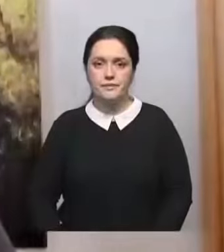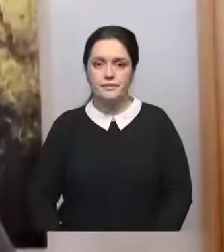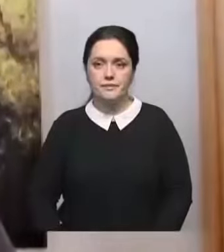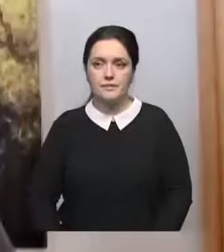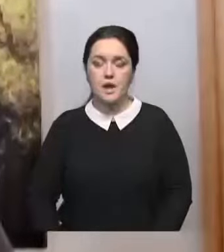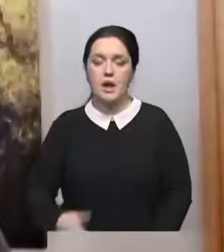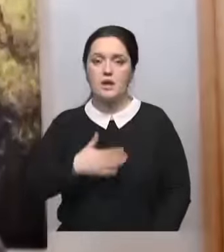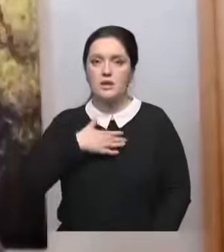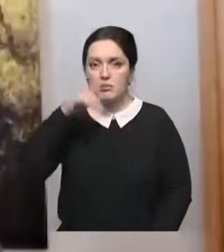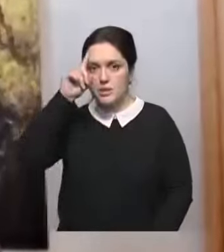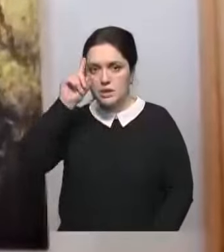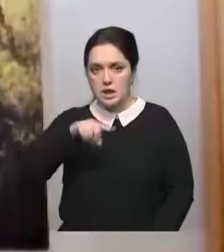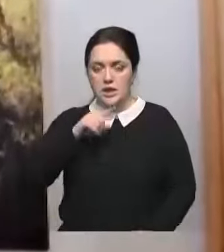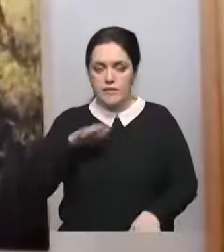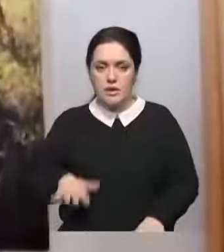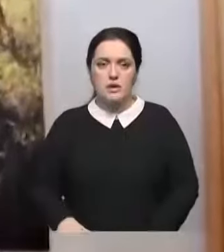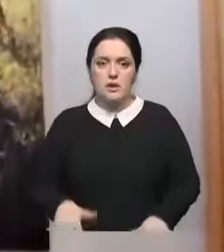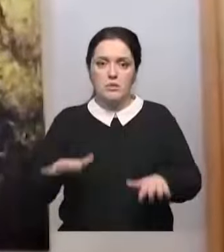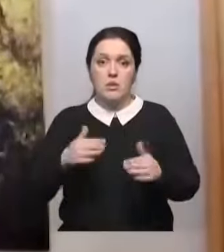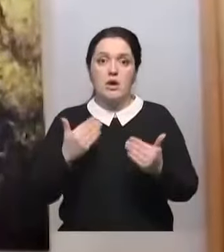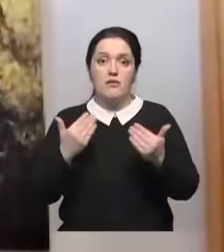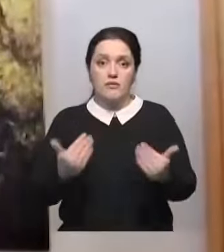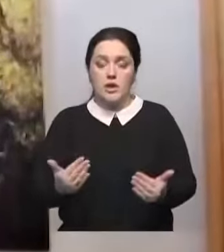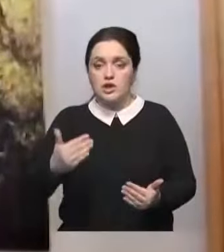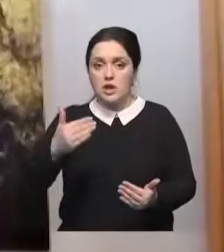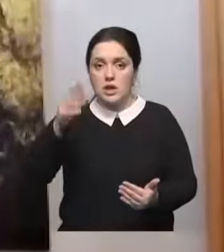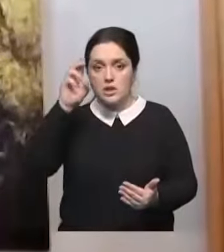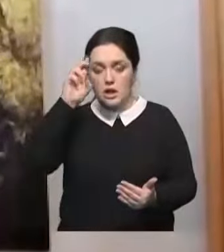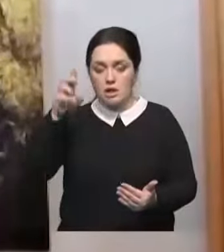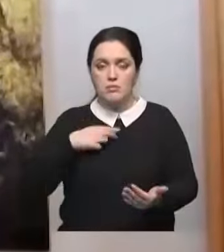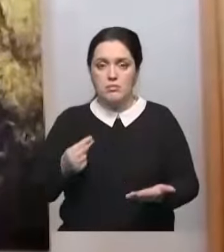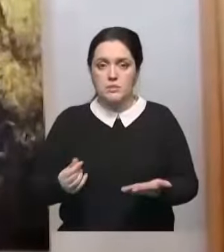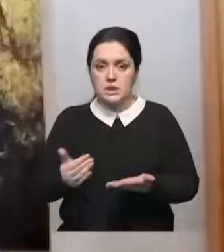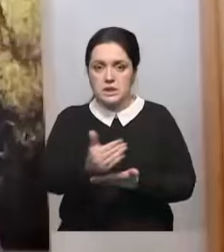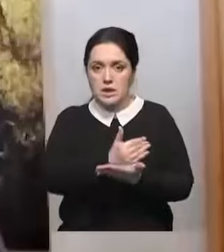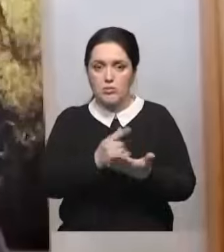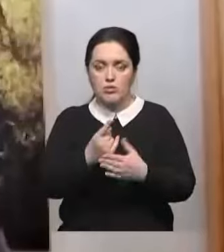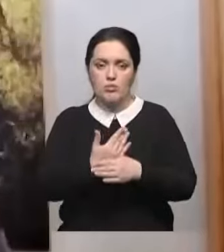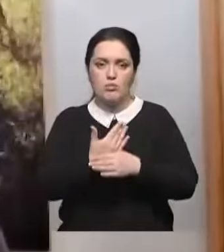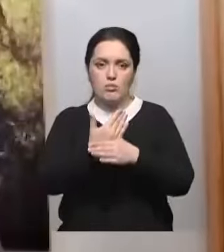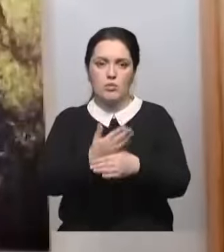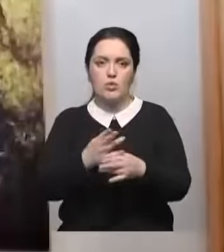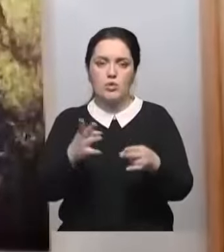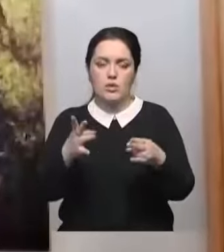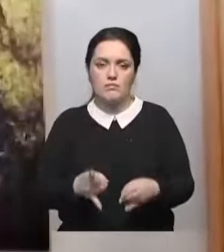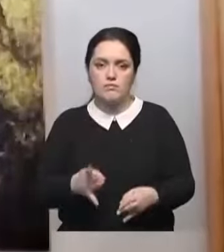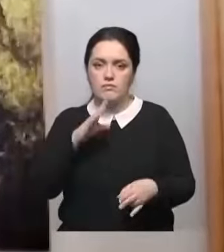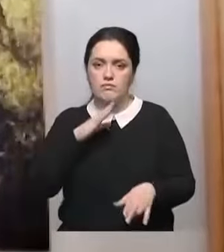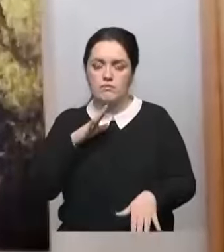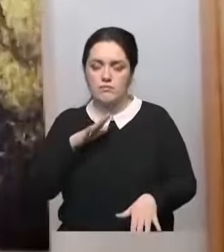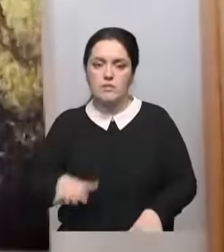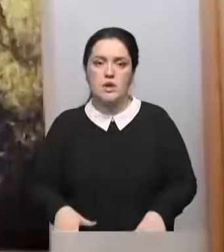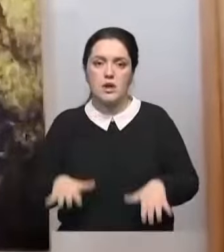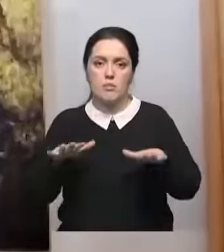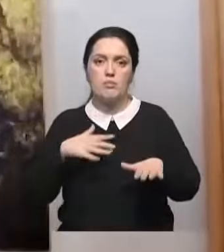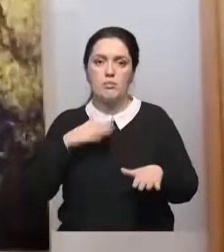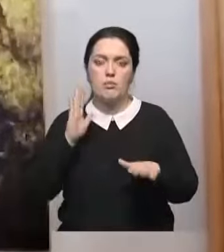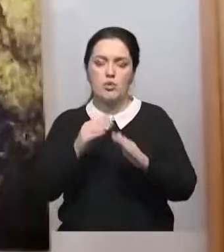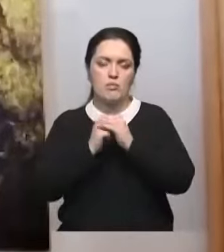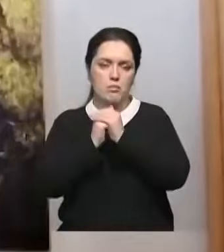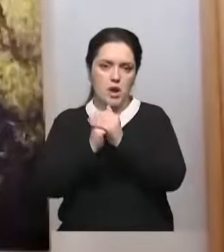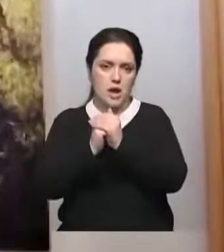Нам известно о паводках, которые затронули вашу страну. Мы собираем деньги, чтобы поддержать тех, кто пострадал от стихийного бедствия. Мы также будем